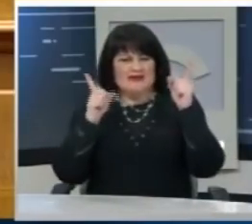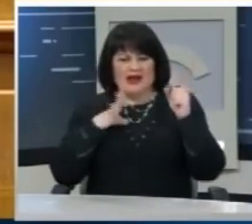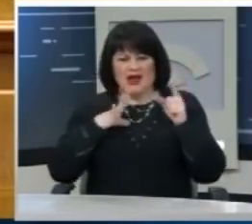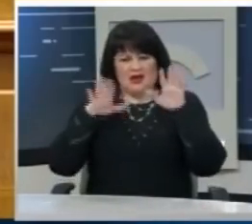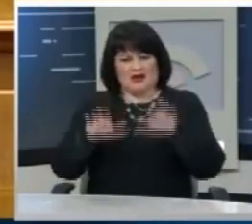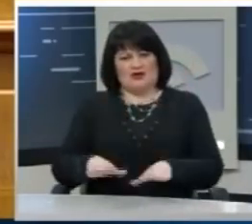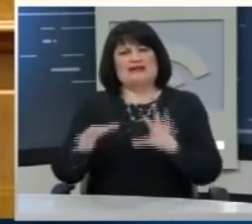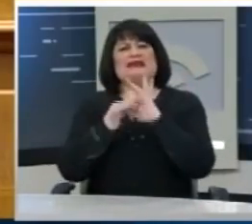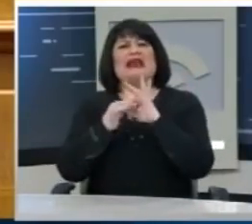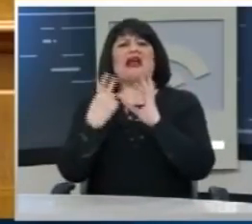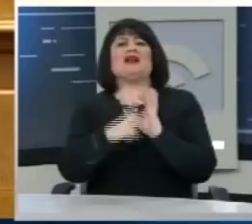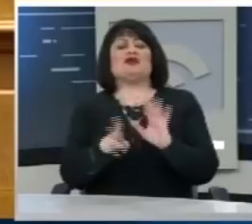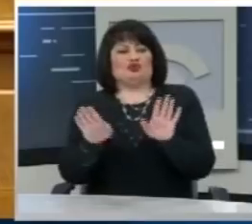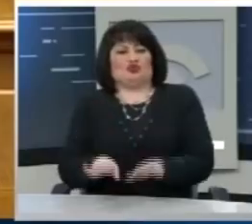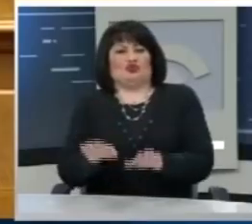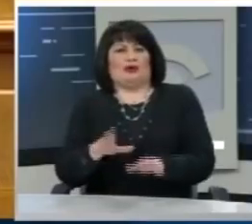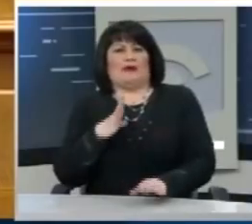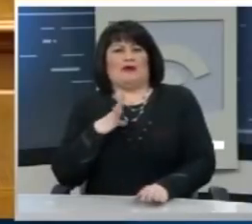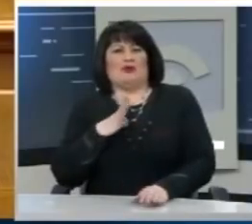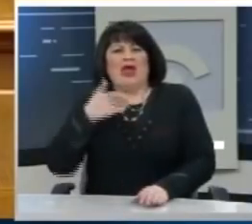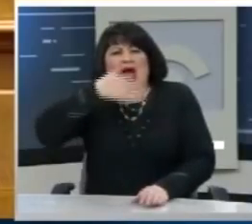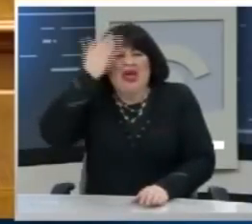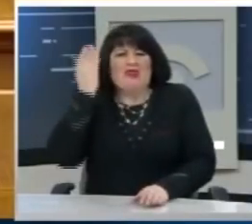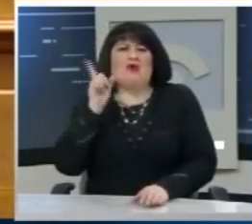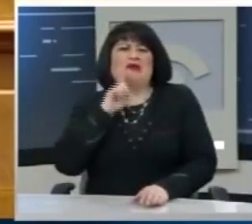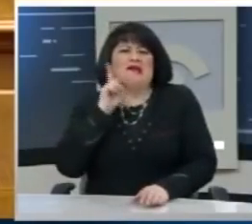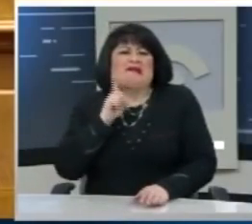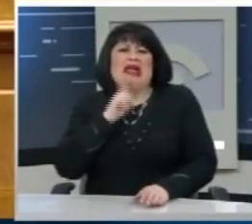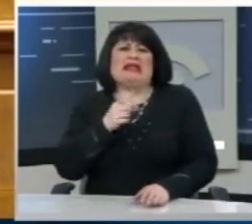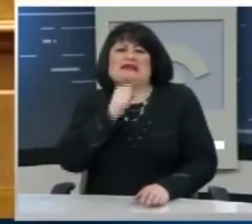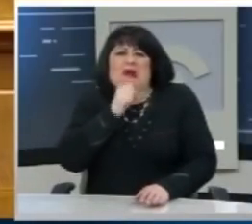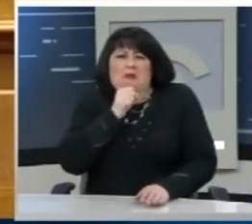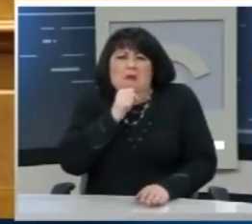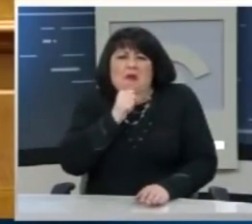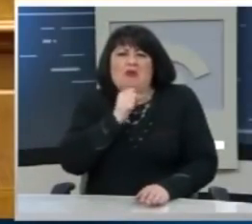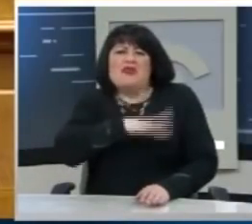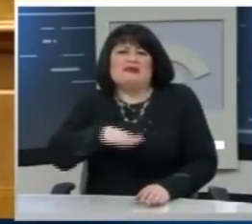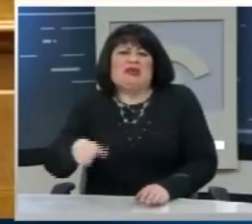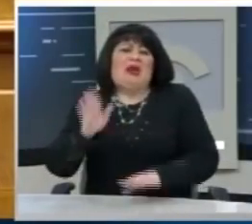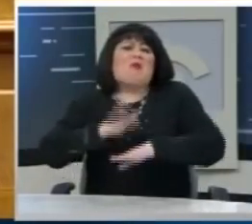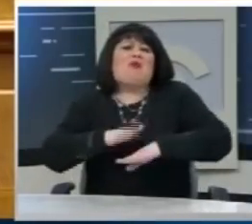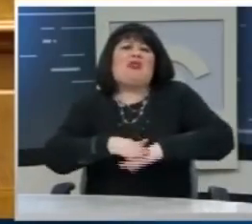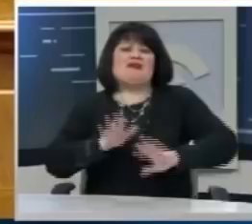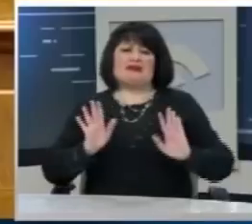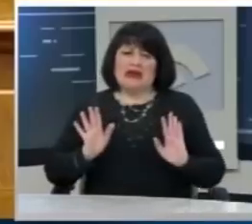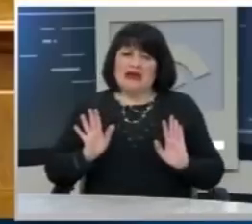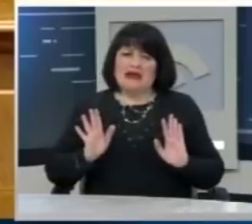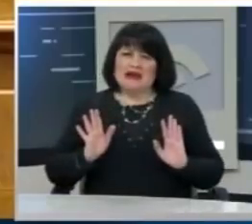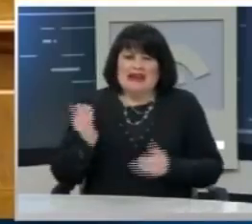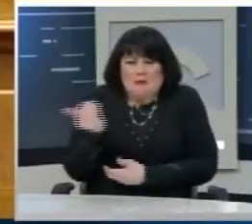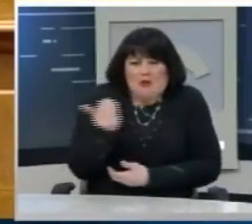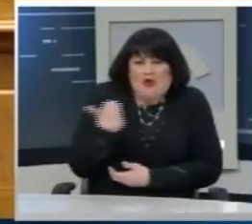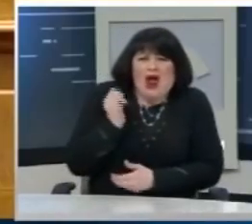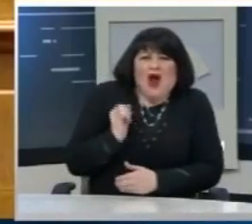ντόπιων συνεργατών τους σε βάρος αμάχων, γυναικών, γερόντων, παιδιών, ακόμα και